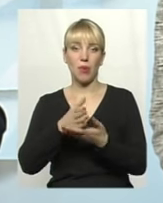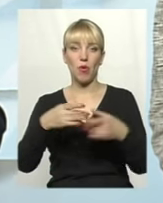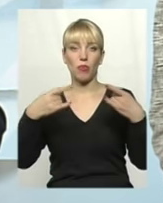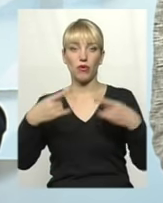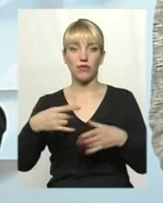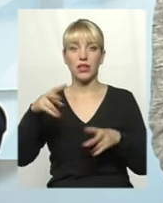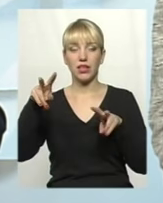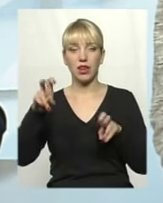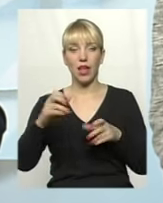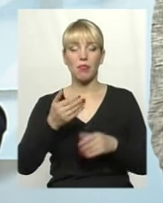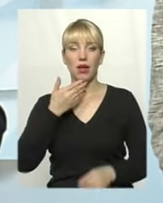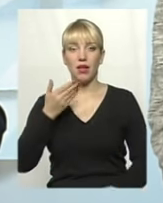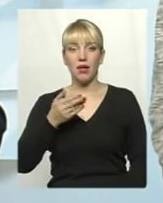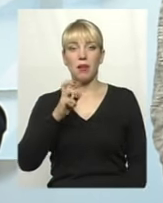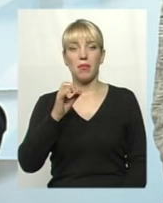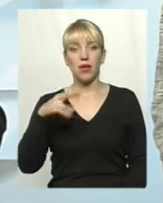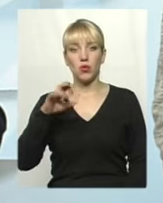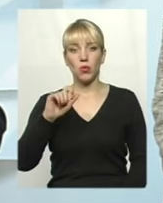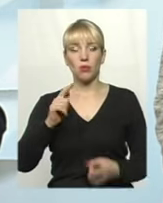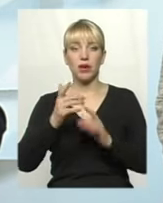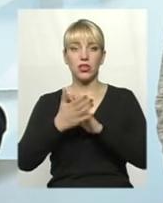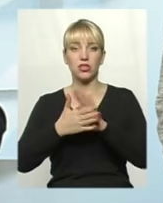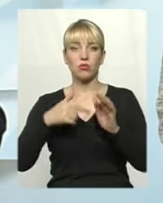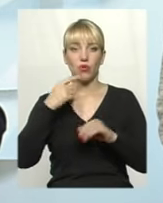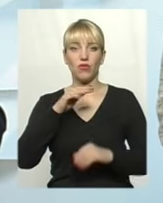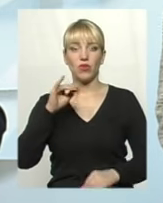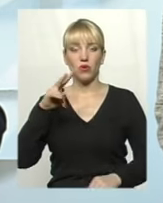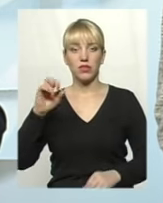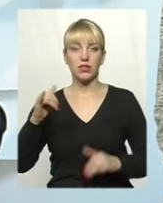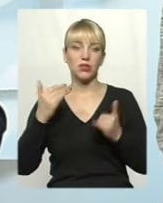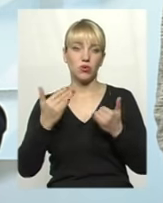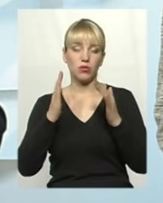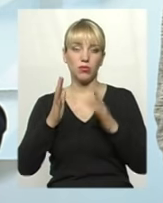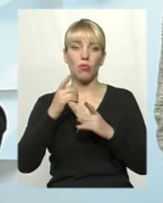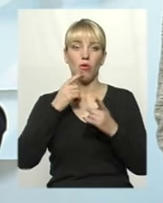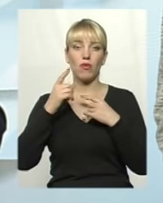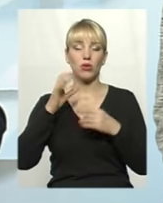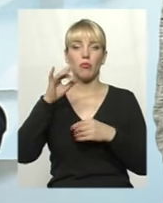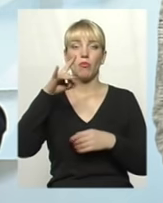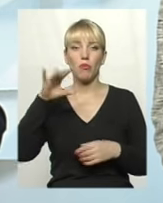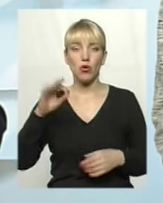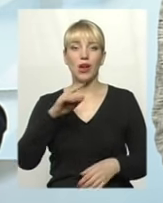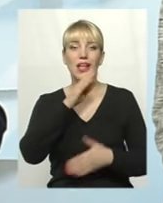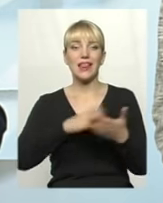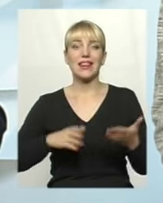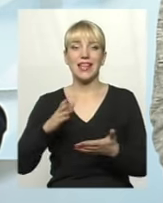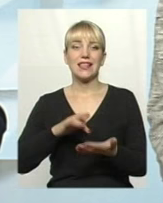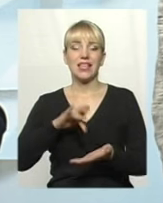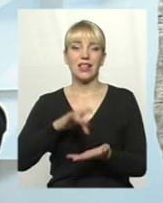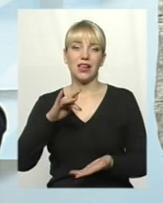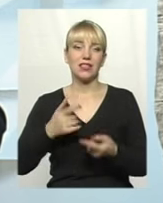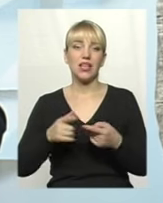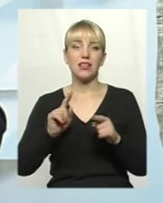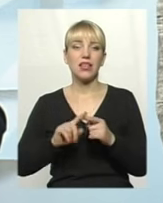Анна Бендюк, переклад на жестову мову Оксани Фіновської. І нині ми будемо говорити про децентралізацію. Як